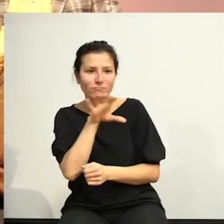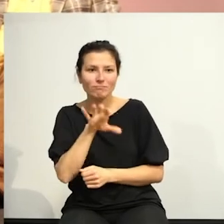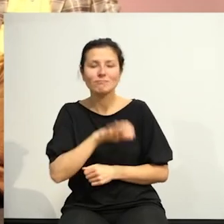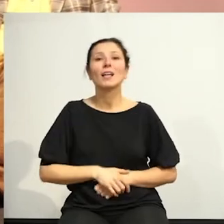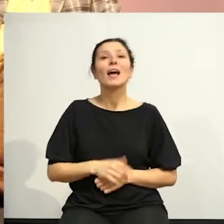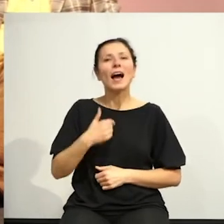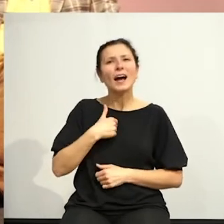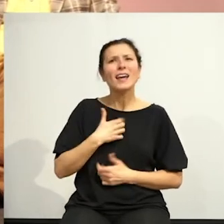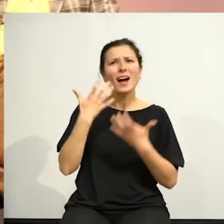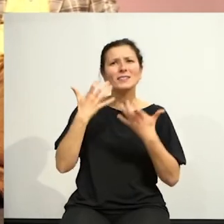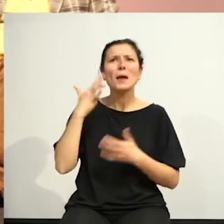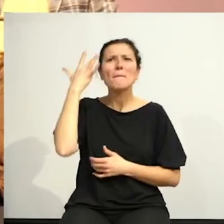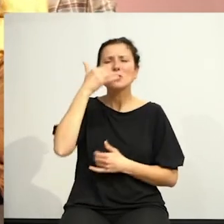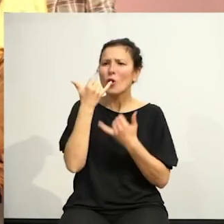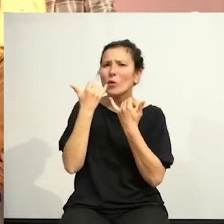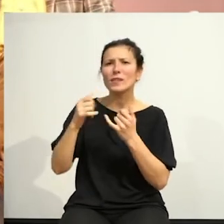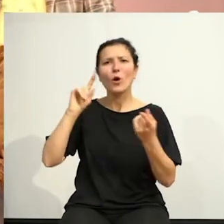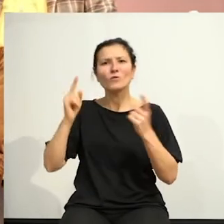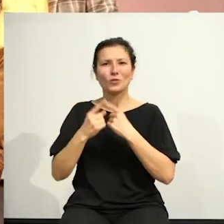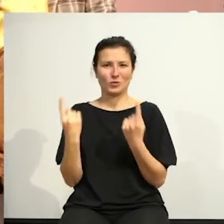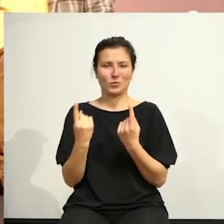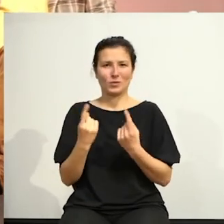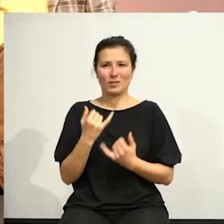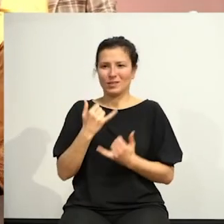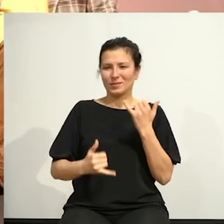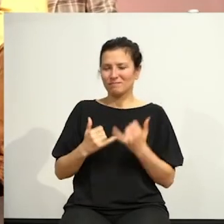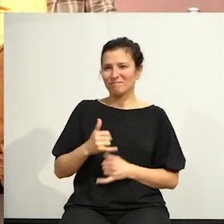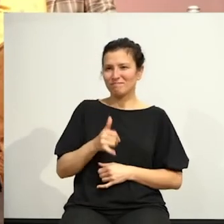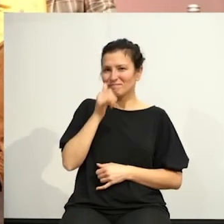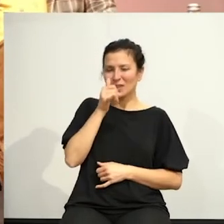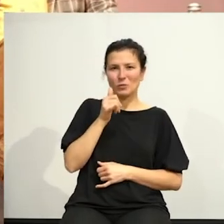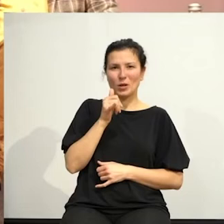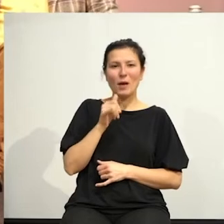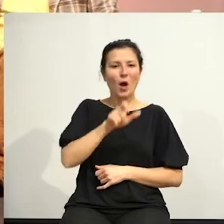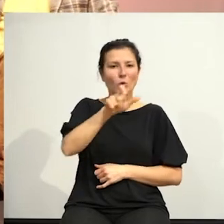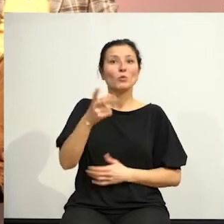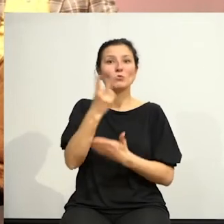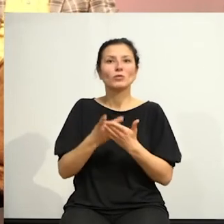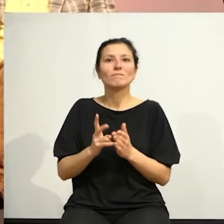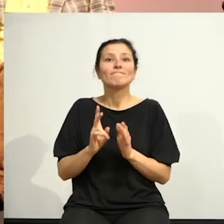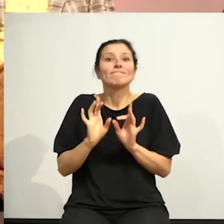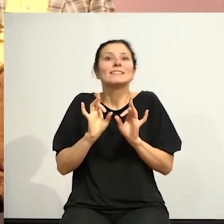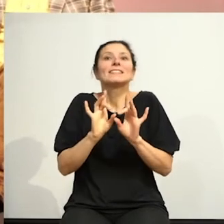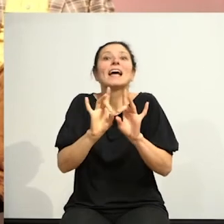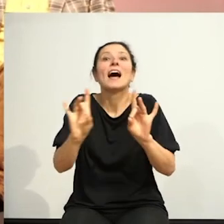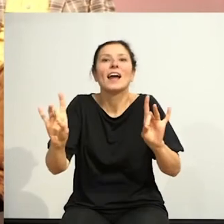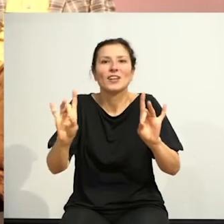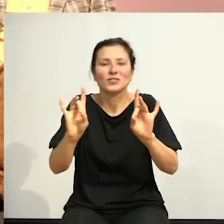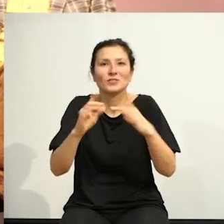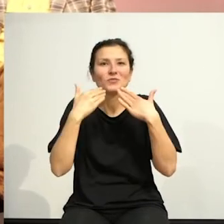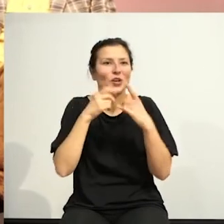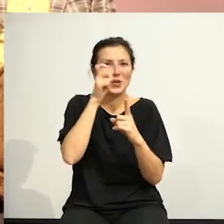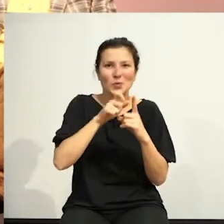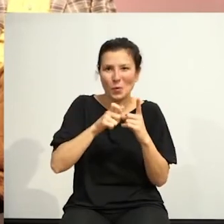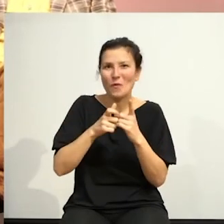Że skoro nie możemy jakoś zarazić czytelnika słowem, to dołączmy